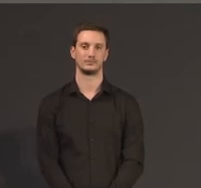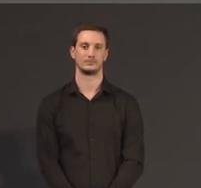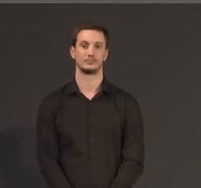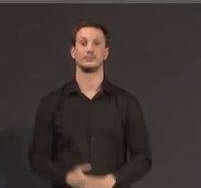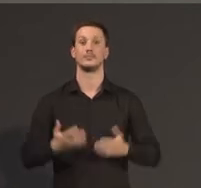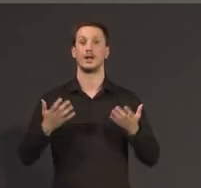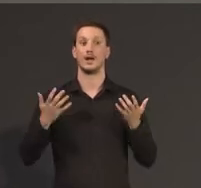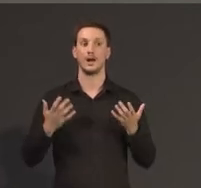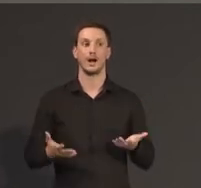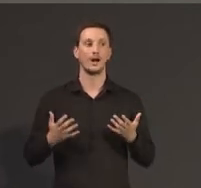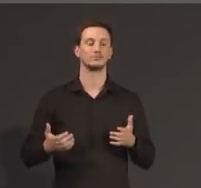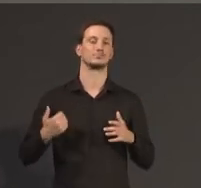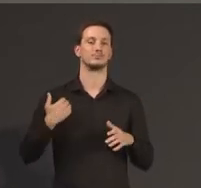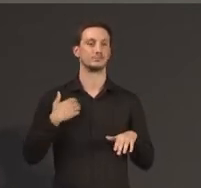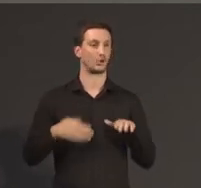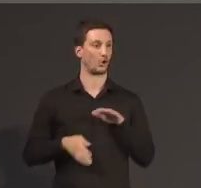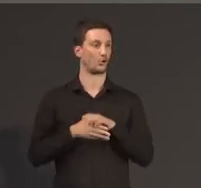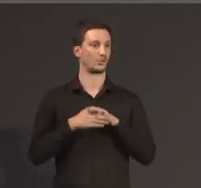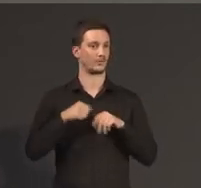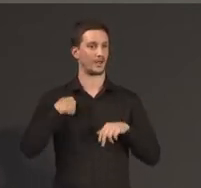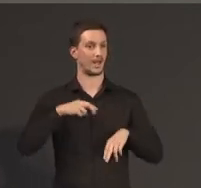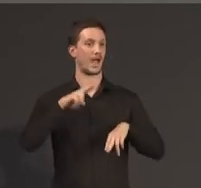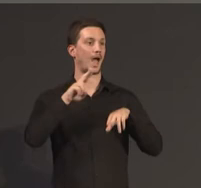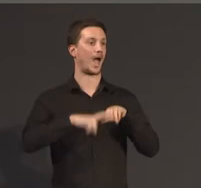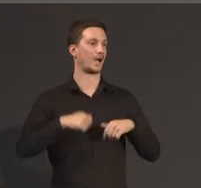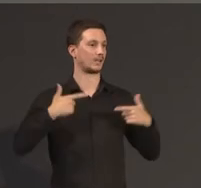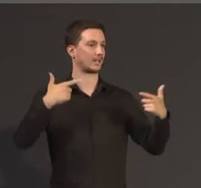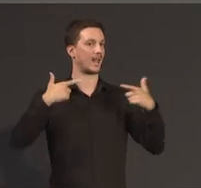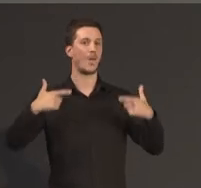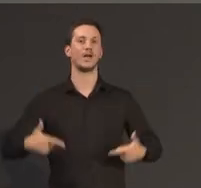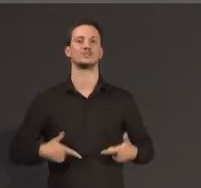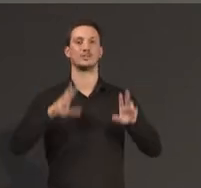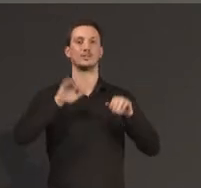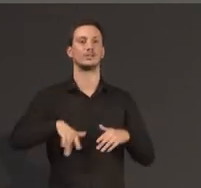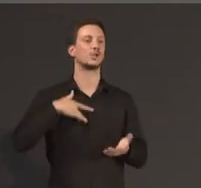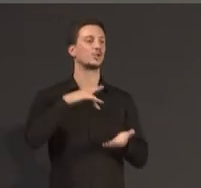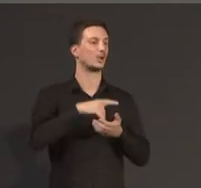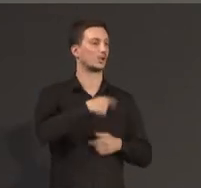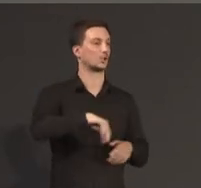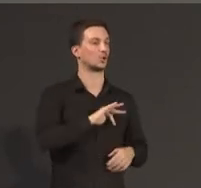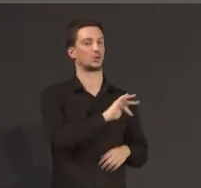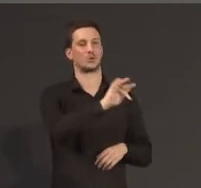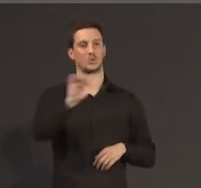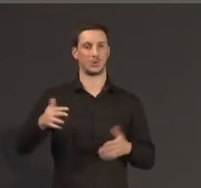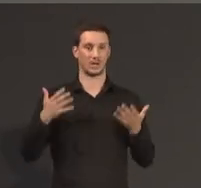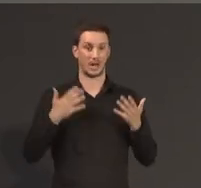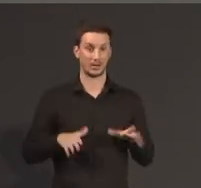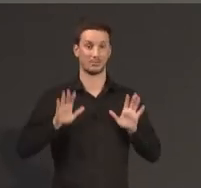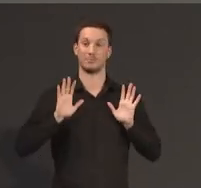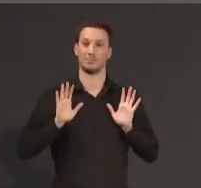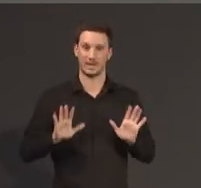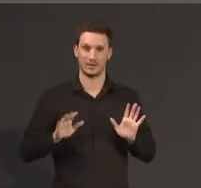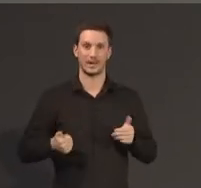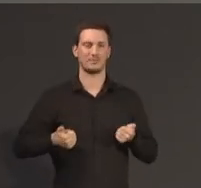I ara continuem amb aquest acte de graduació i és el vostre torn, una altra vegada, però ara